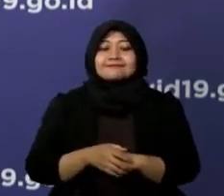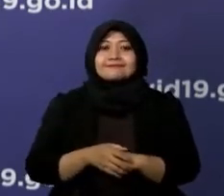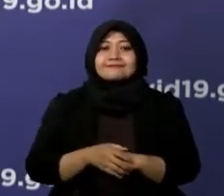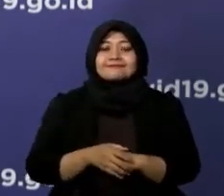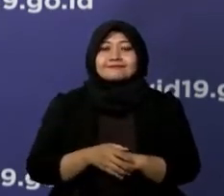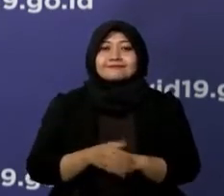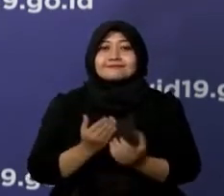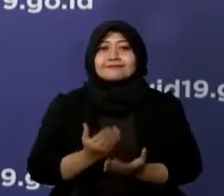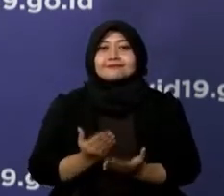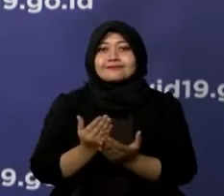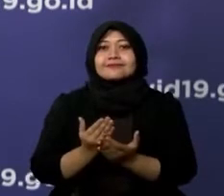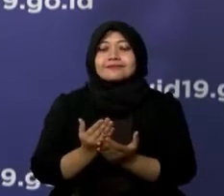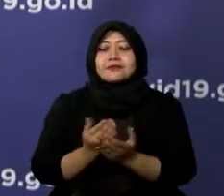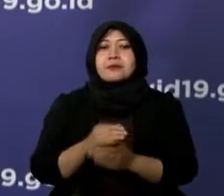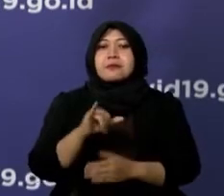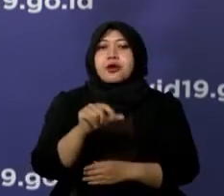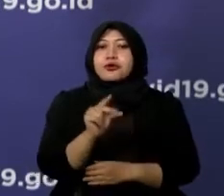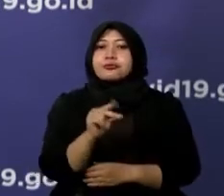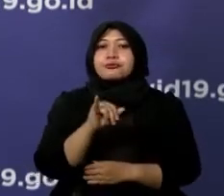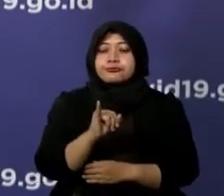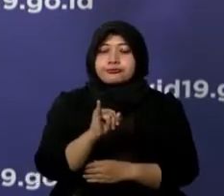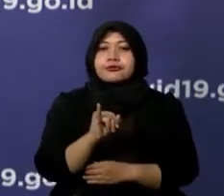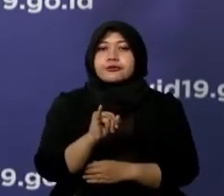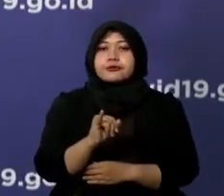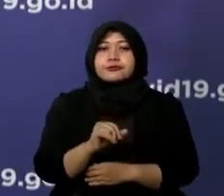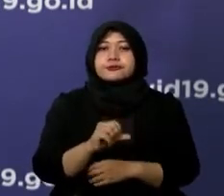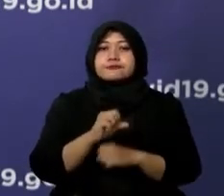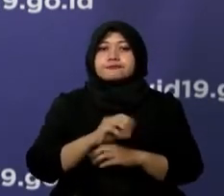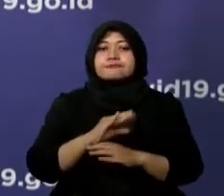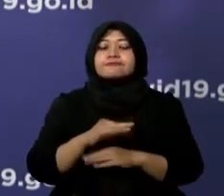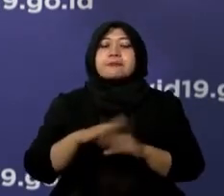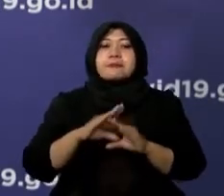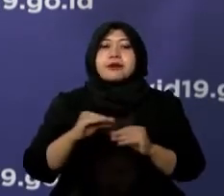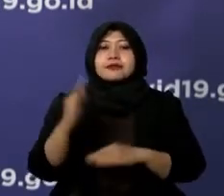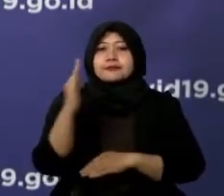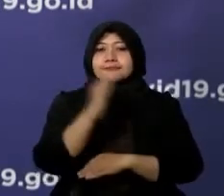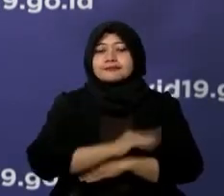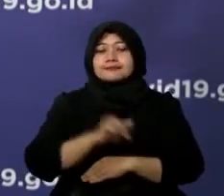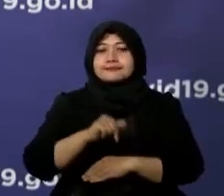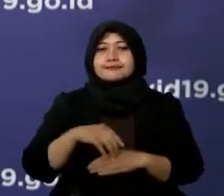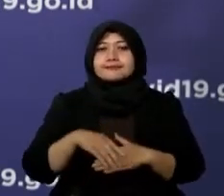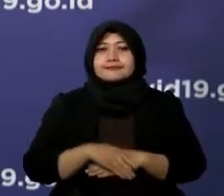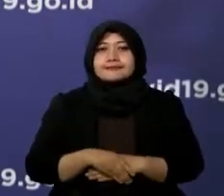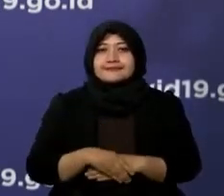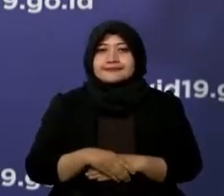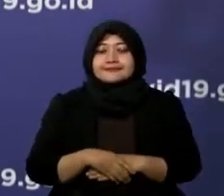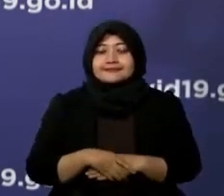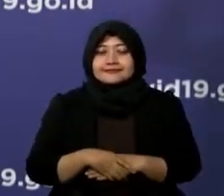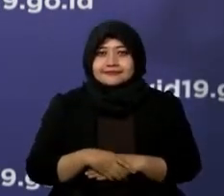selanjutnya, saya persilakan Bapak Dr. Ahmad Yuryanto menyampaikan kinerja hari ini.